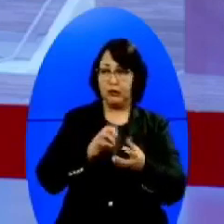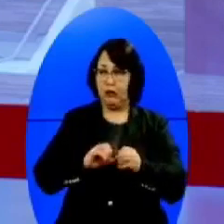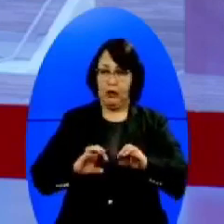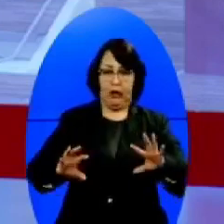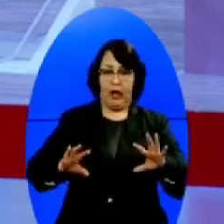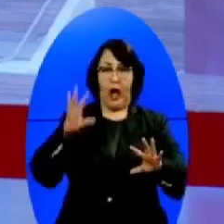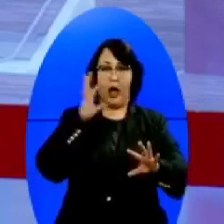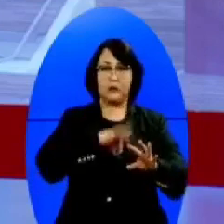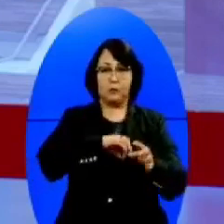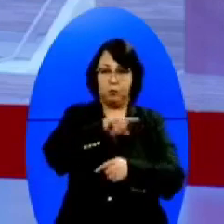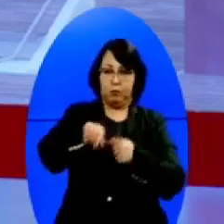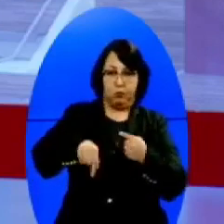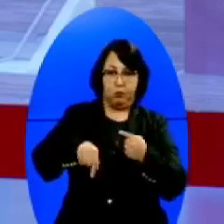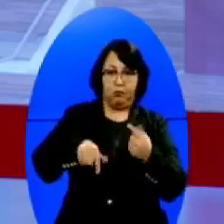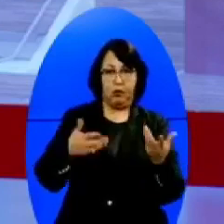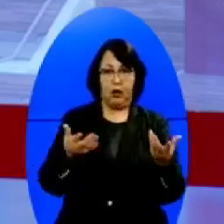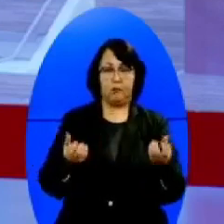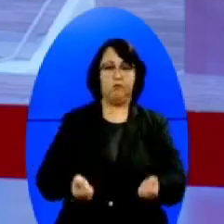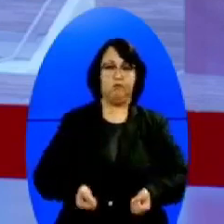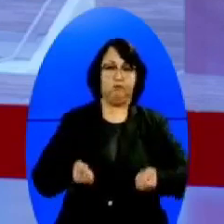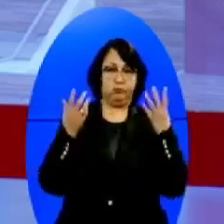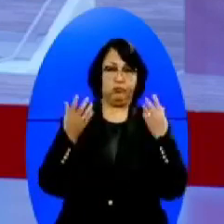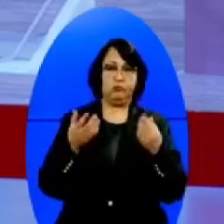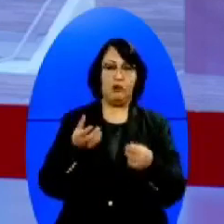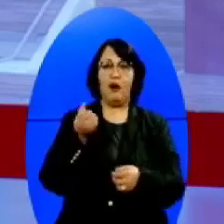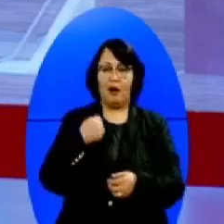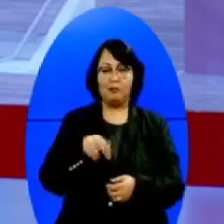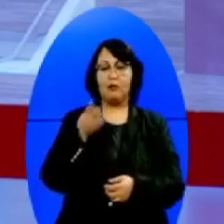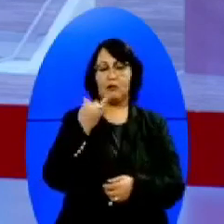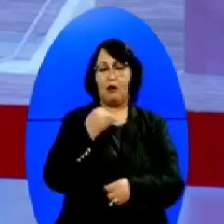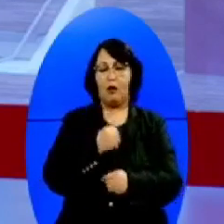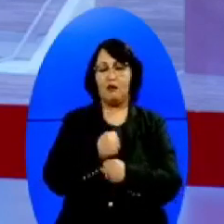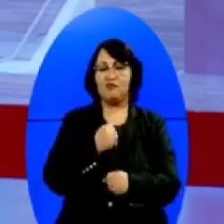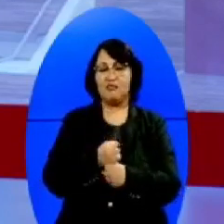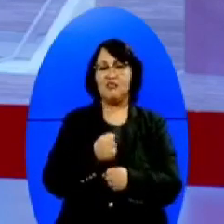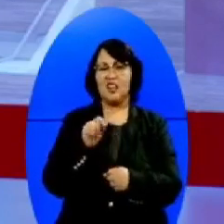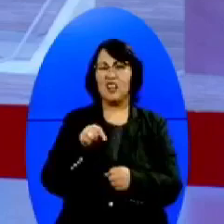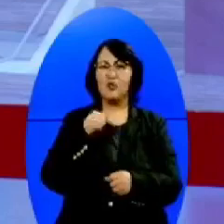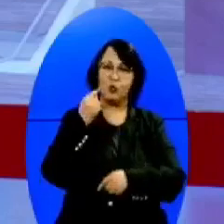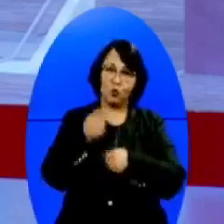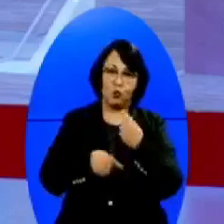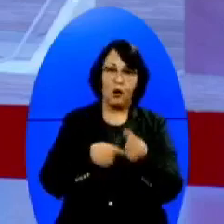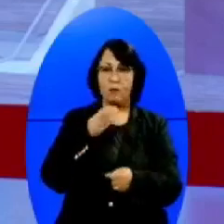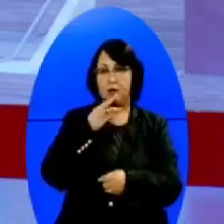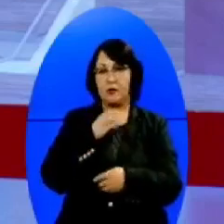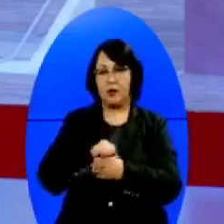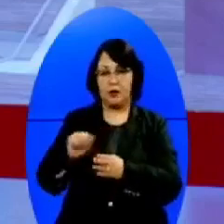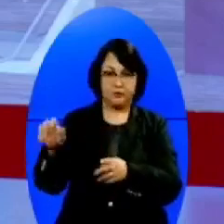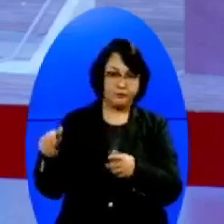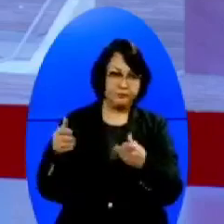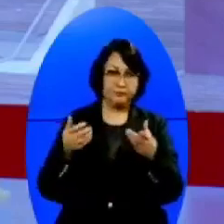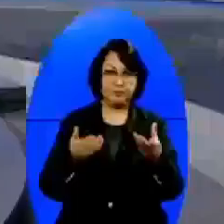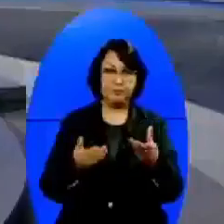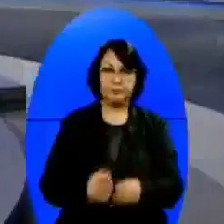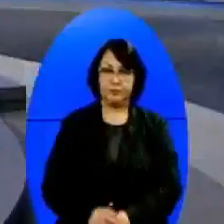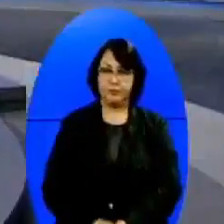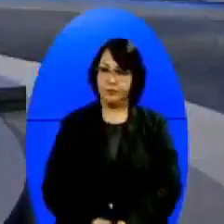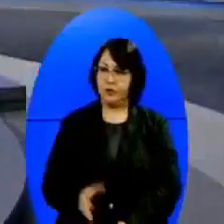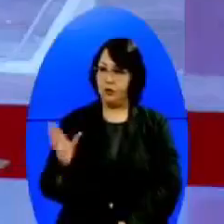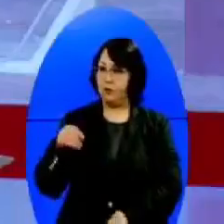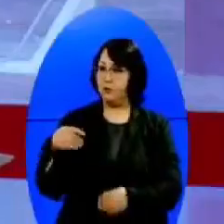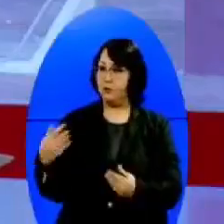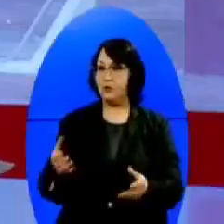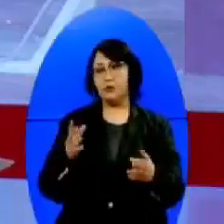болж алдагдал хүлээдэг тухай олон жишээг энд дурдж болох юм. Энэ асуудлаар эдийн засгийн болонд мэдээллийг өгөхөөр манай сэтгүүлч Батуур студид ажиллаж байна. Оройн мэдрэг